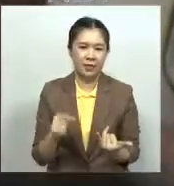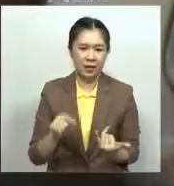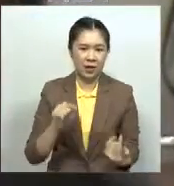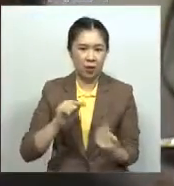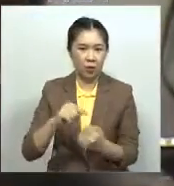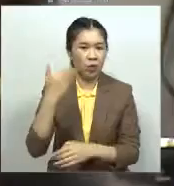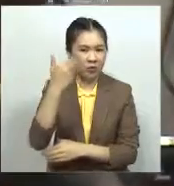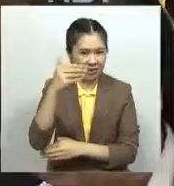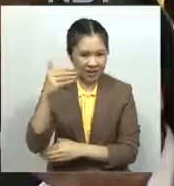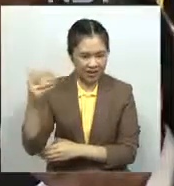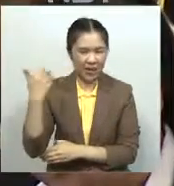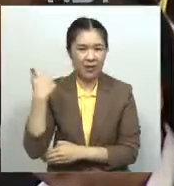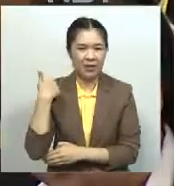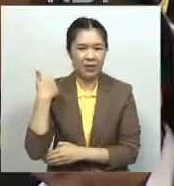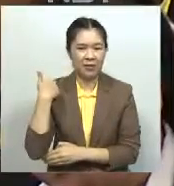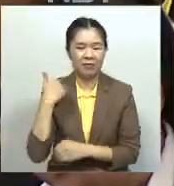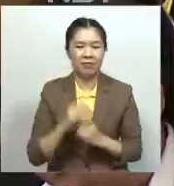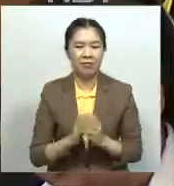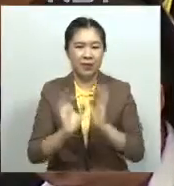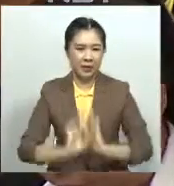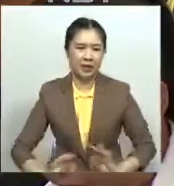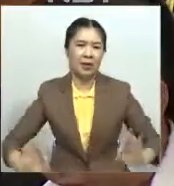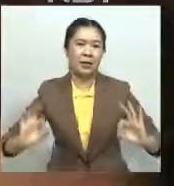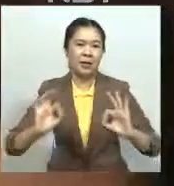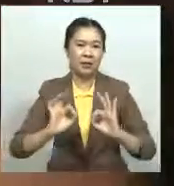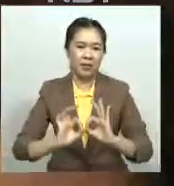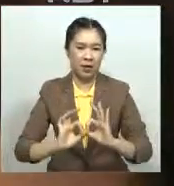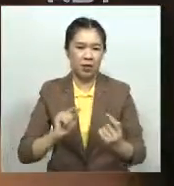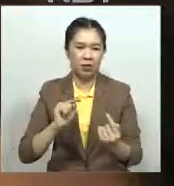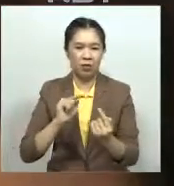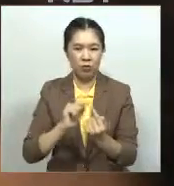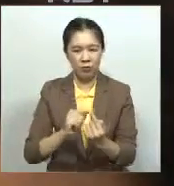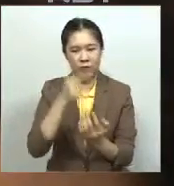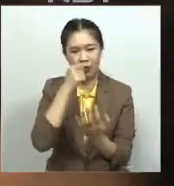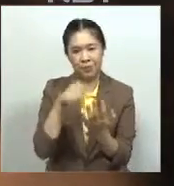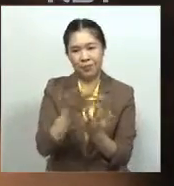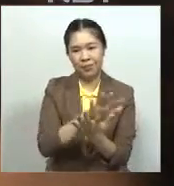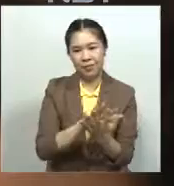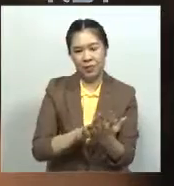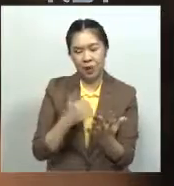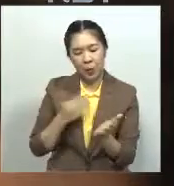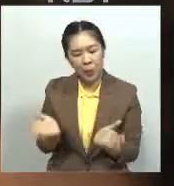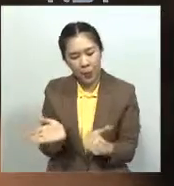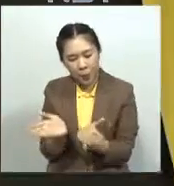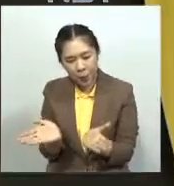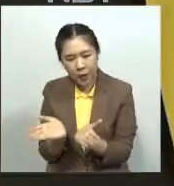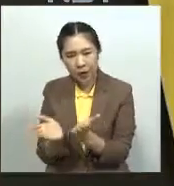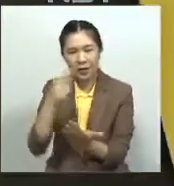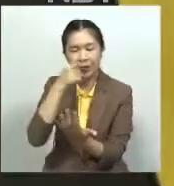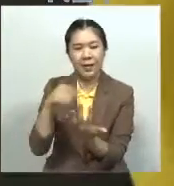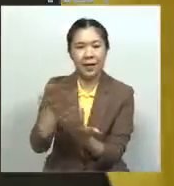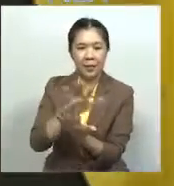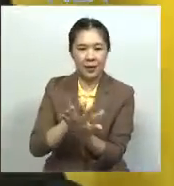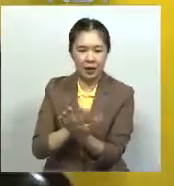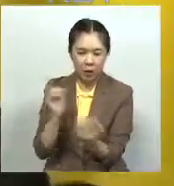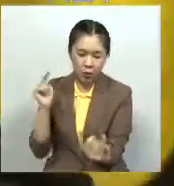านาชาติครั้งนี้ถือว่ามีความสำคัญมากของภูมิภาคและก็เป็นการผลักดันประเทศไทยสู่ศูนย์ก